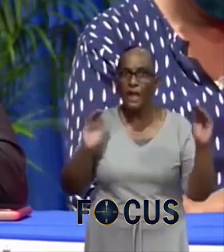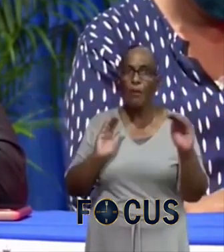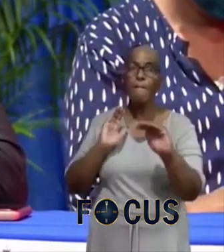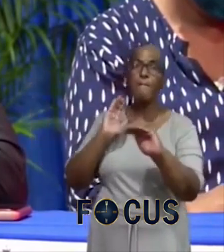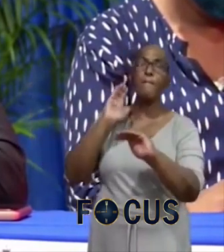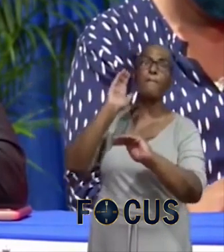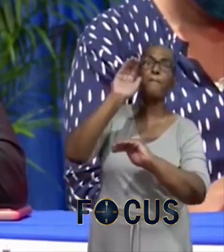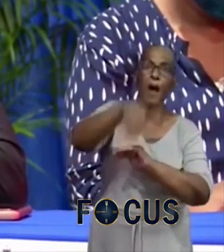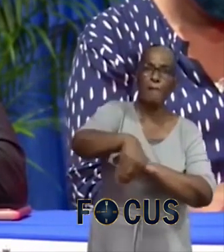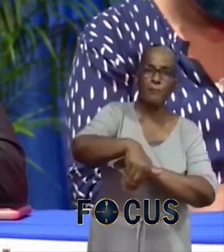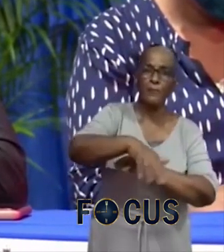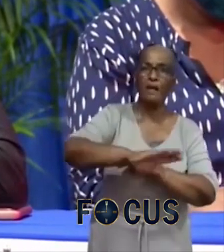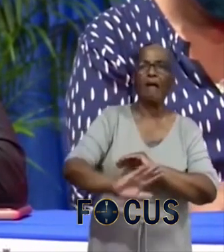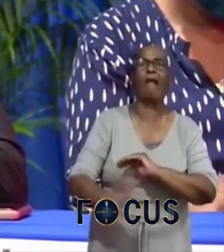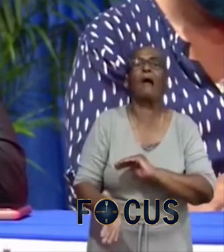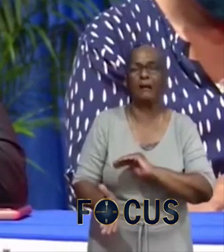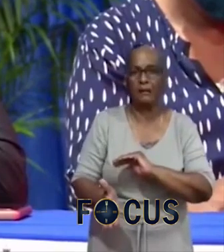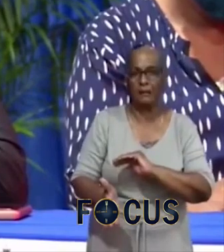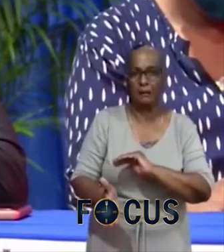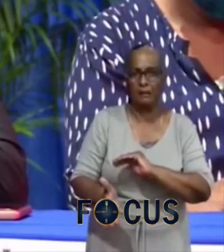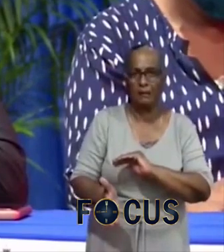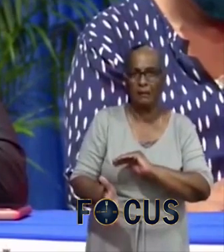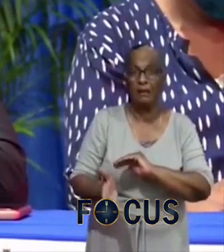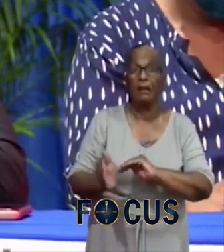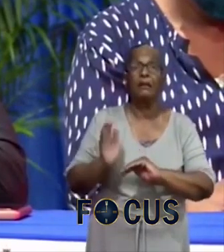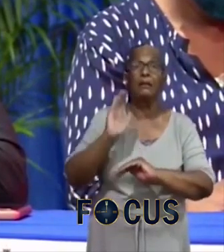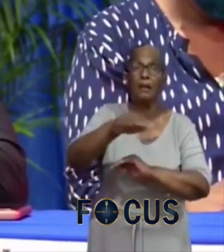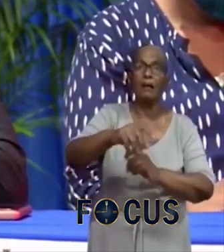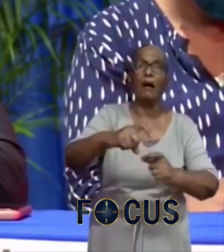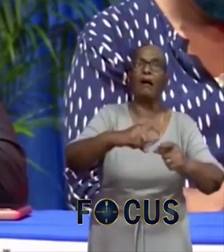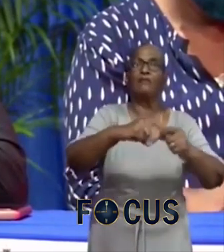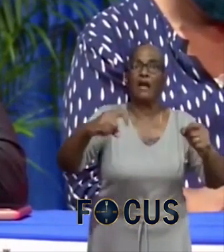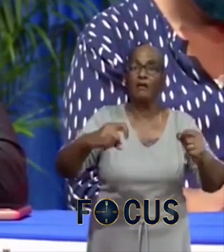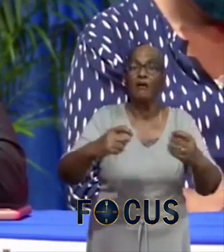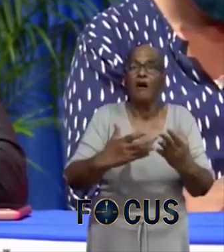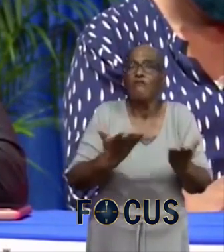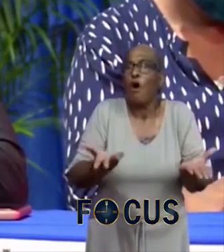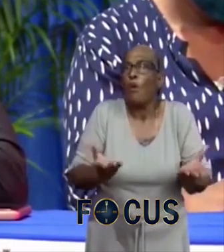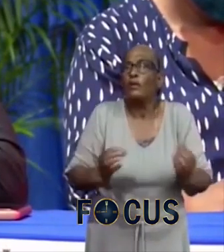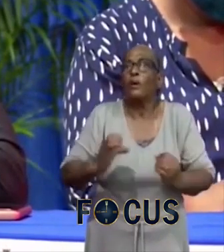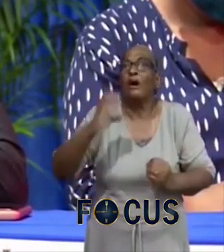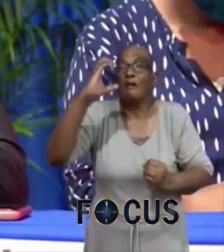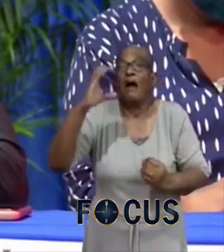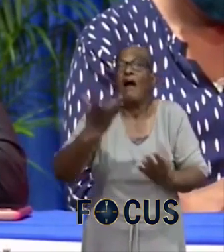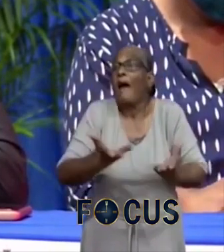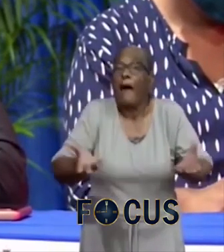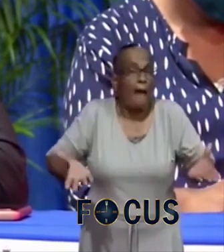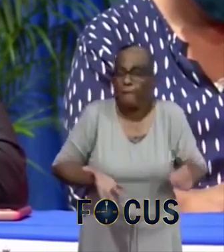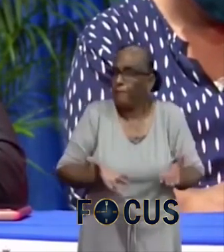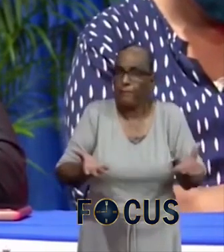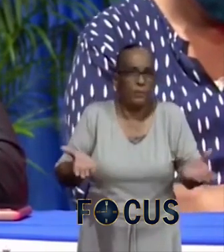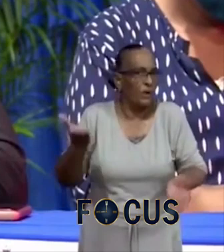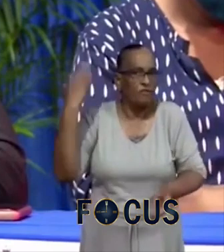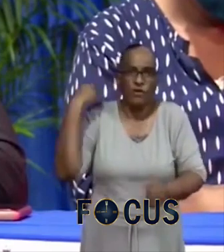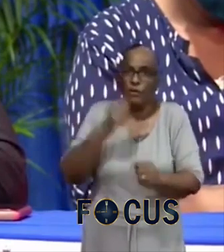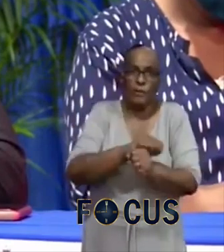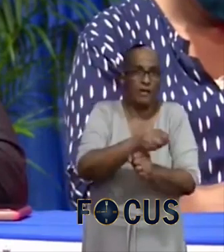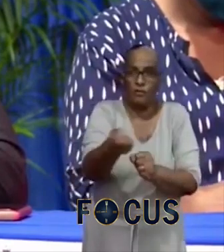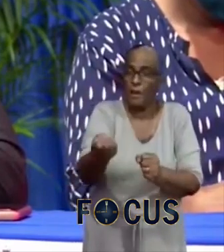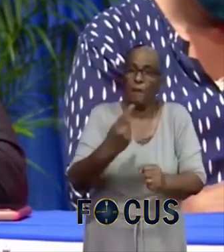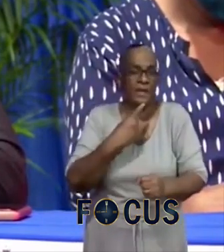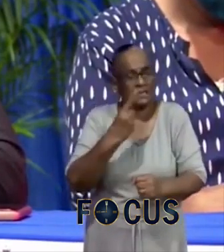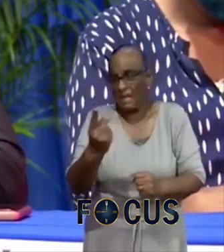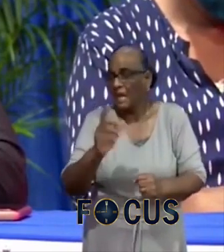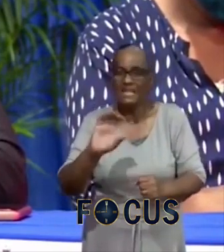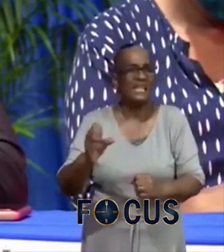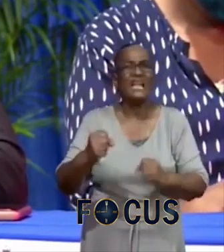hebben overschreden. En die drempel is totaal afhankelijk van onze capaciteit. Ik heb het in de vorige persconferentie ook aangehaald. Niet